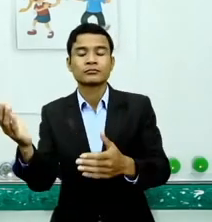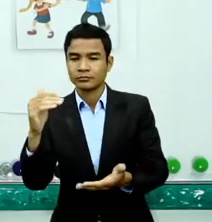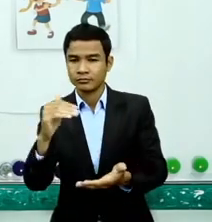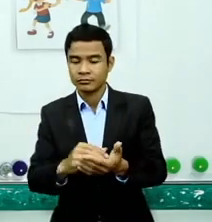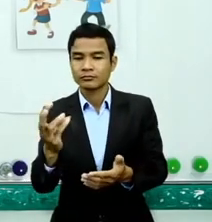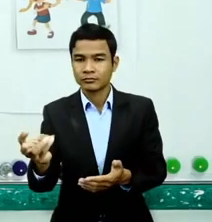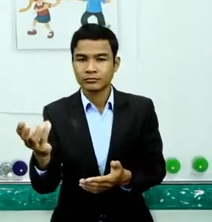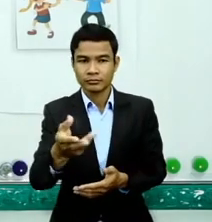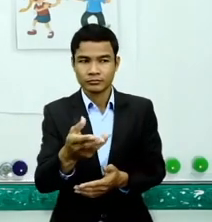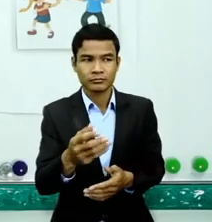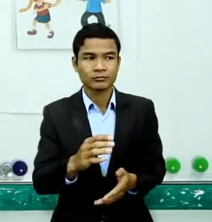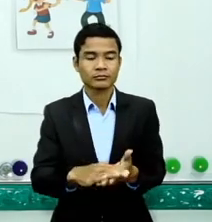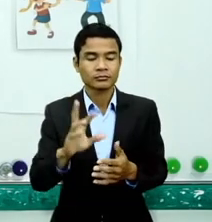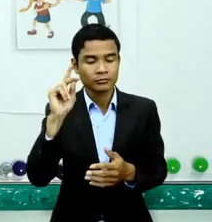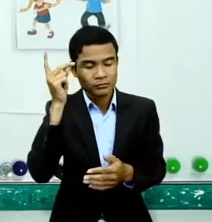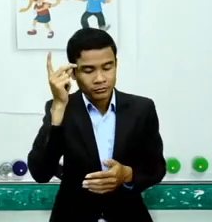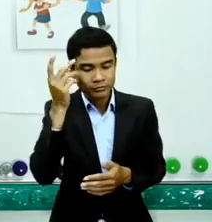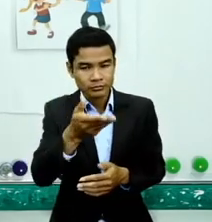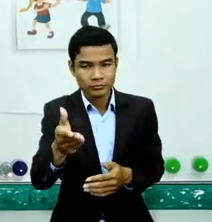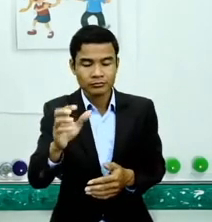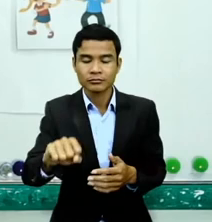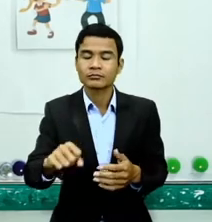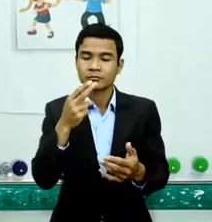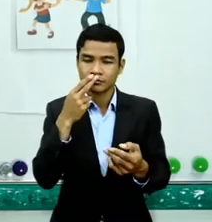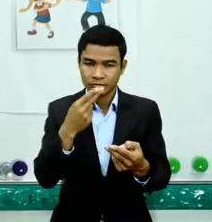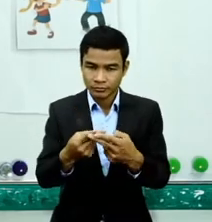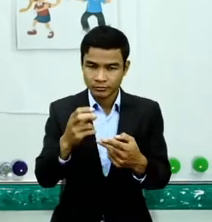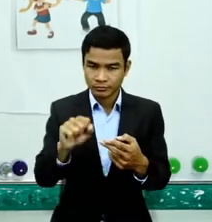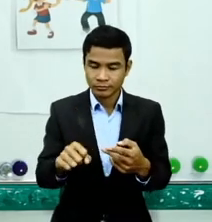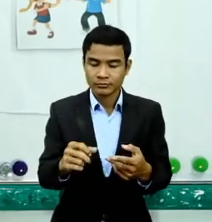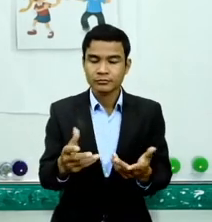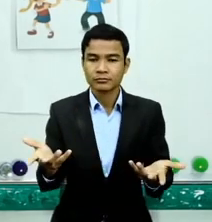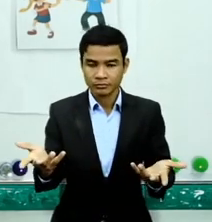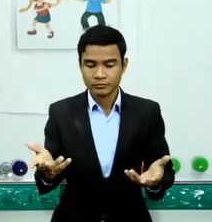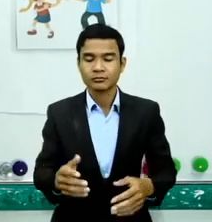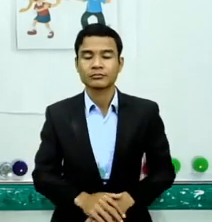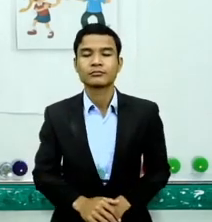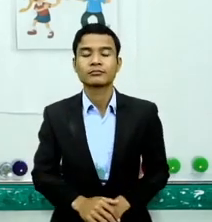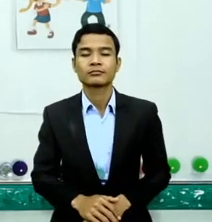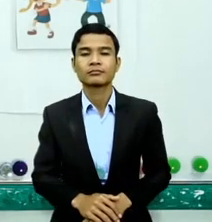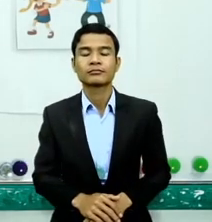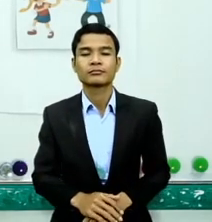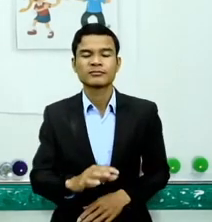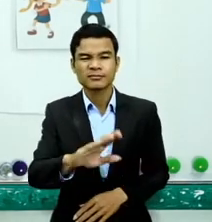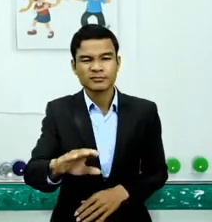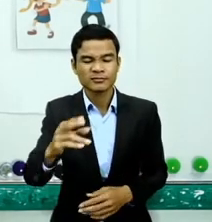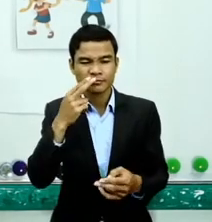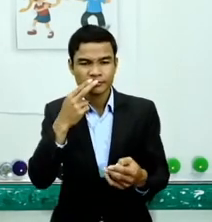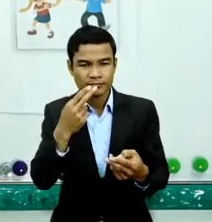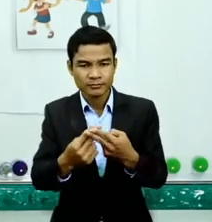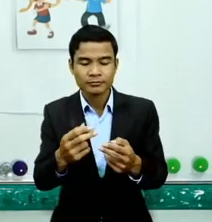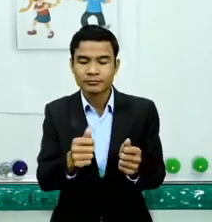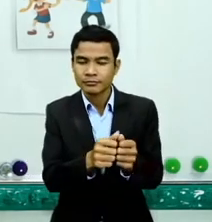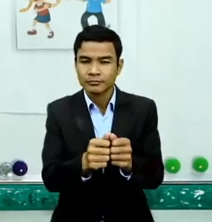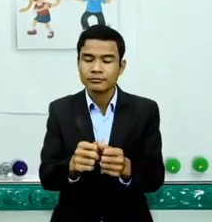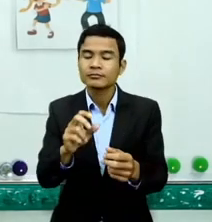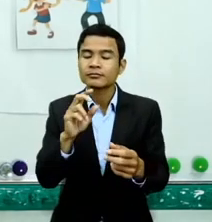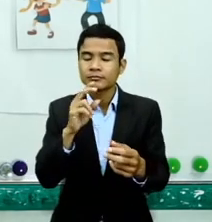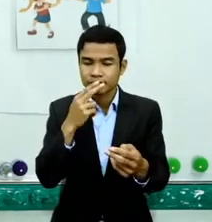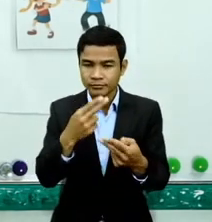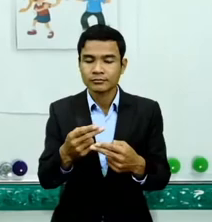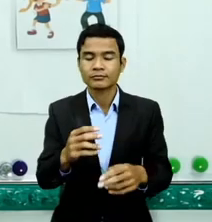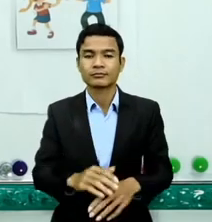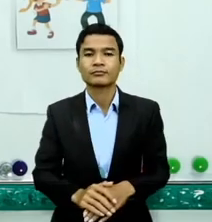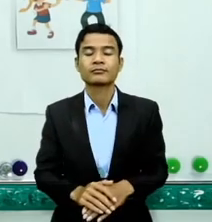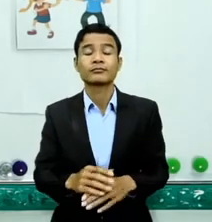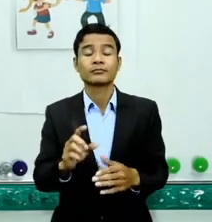sân chà đám bay con nguyên cầm nết đám bay chơi rôm chlòi chà trai con chơi chơi rôm chlòi chỉ mới nẹt rú bên nãy con á